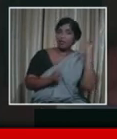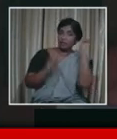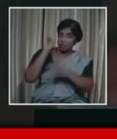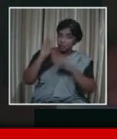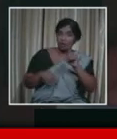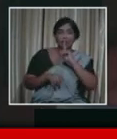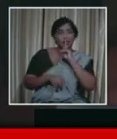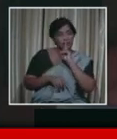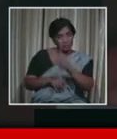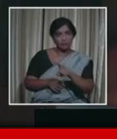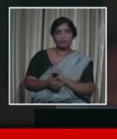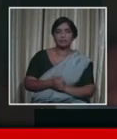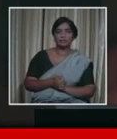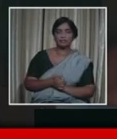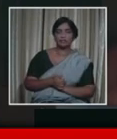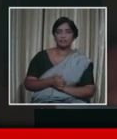kiyanna minissunta